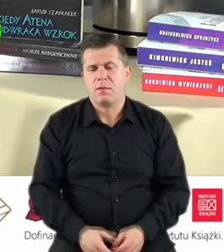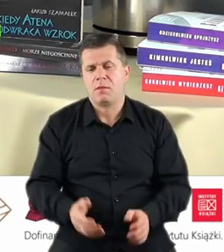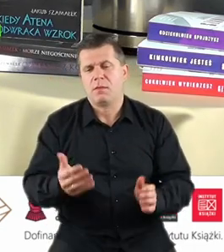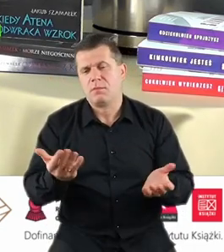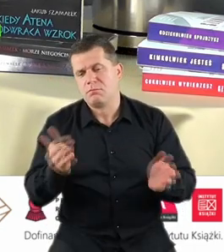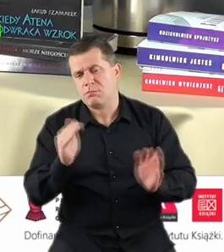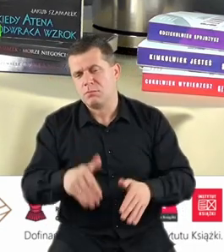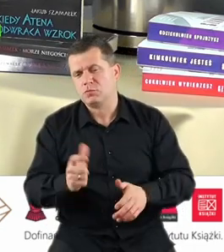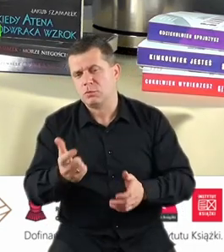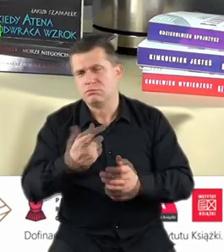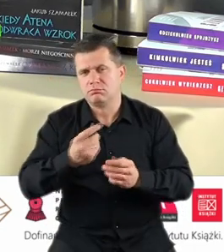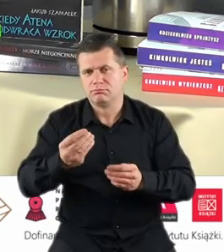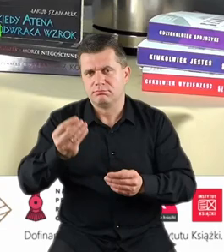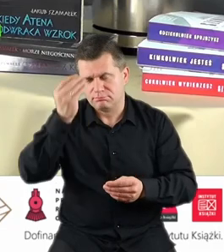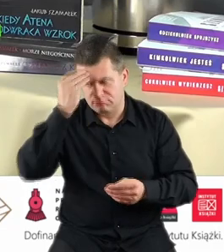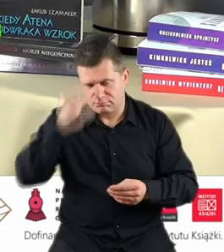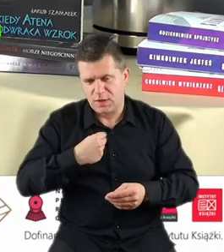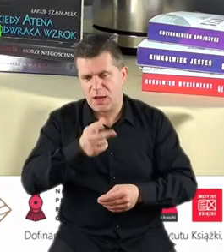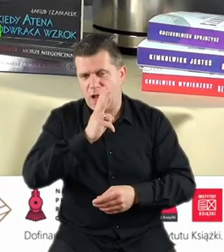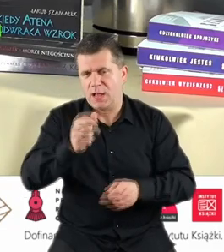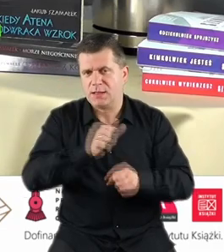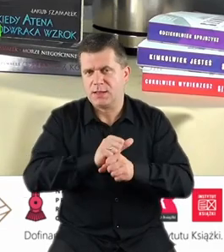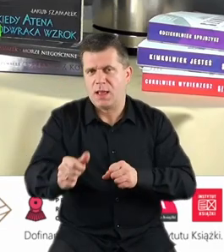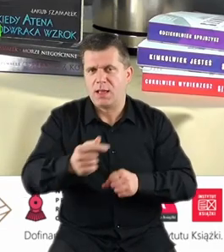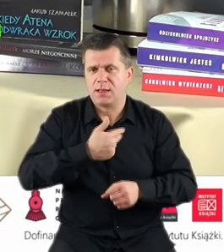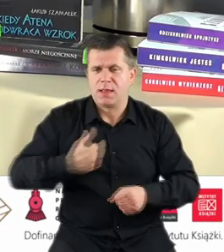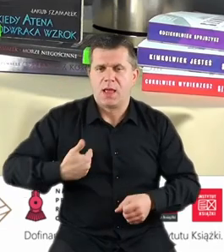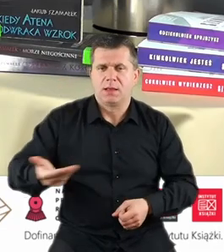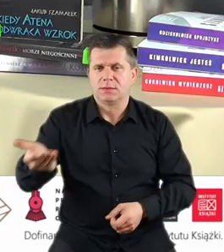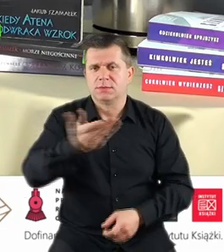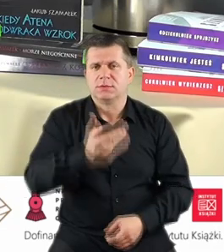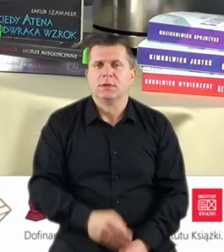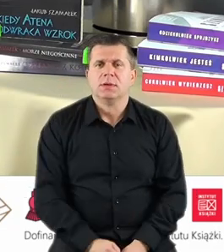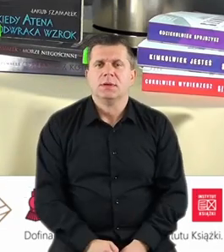sprzedawać, żeby nas do pewnych rzeczy przekonywać. Tu każdy z nas